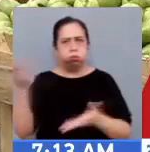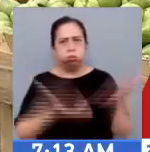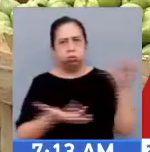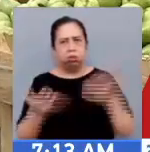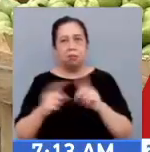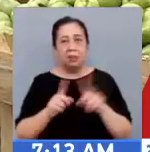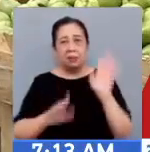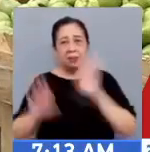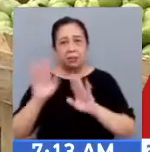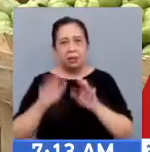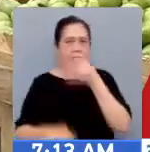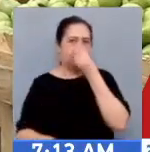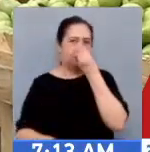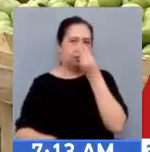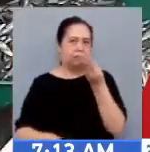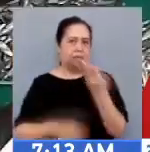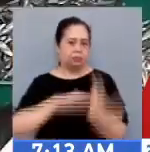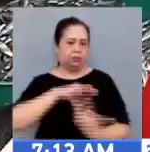matumal ang benta.